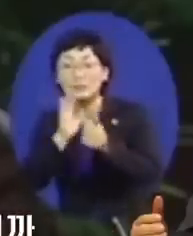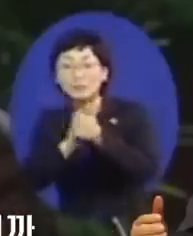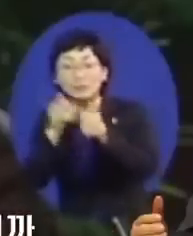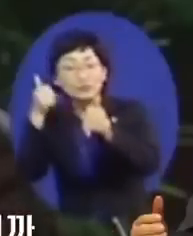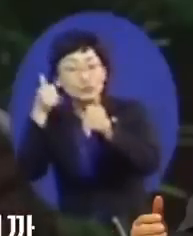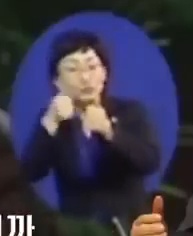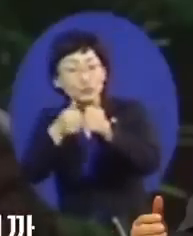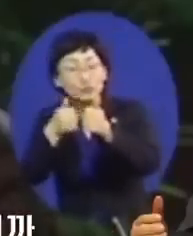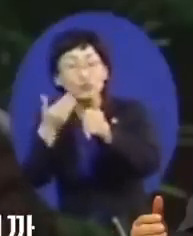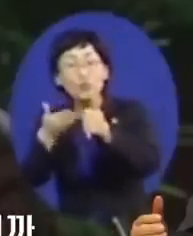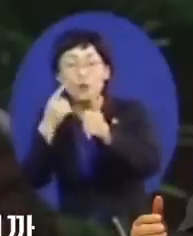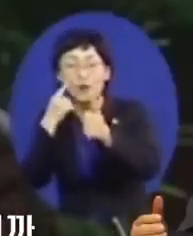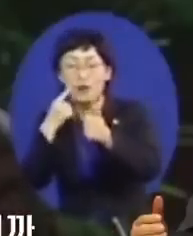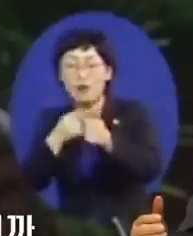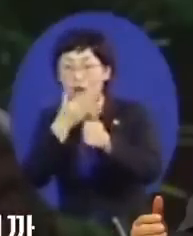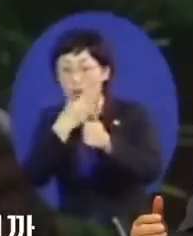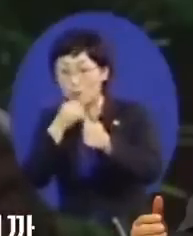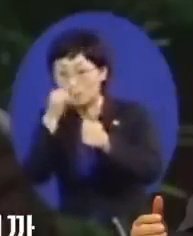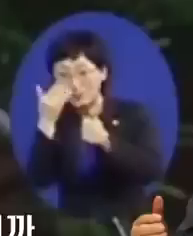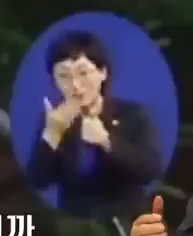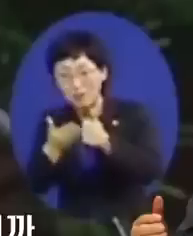않았습니다. 그 아내가